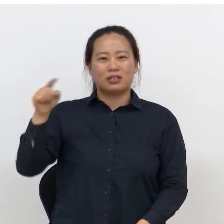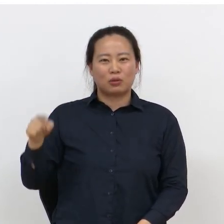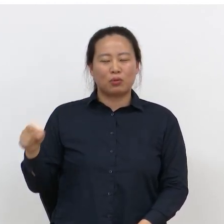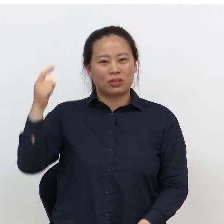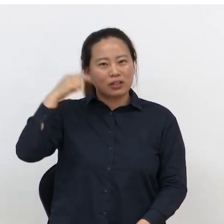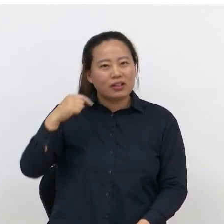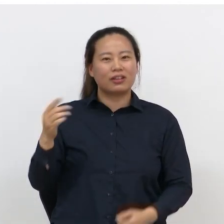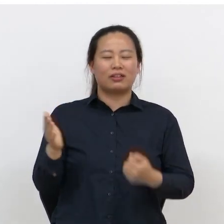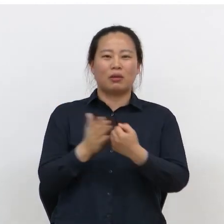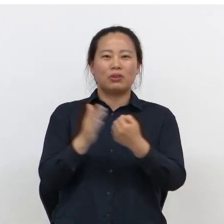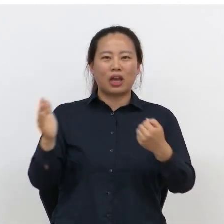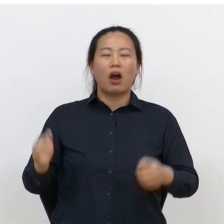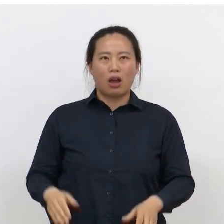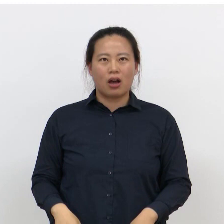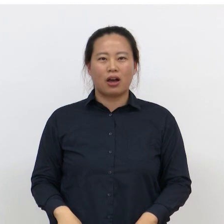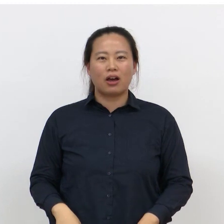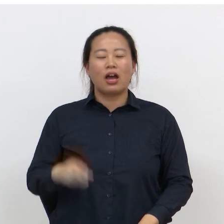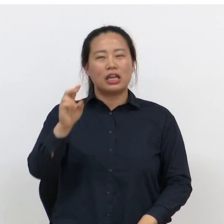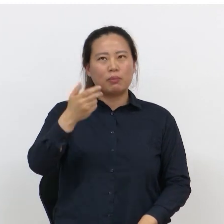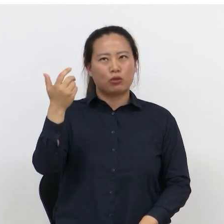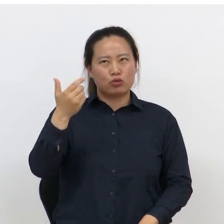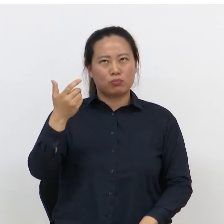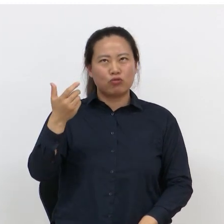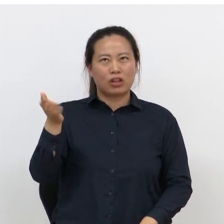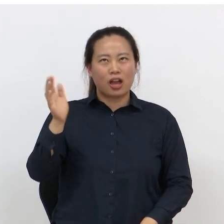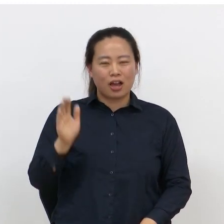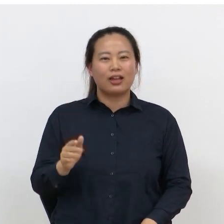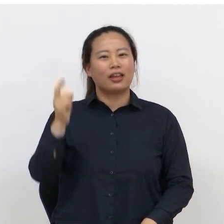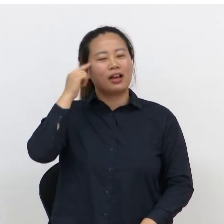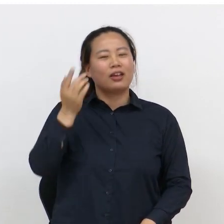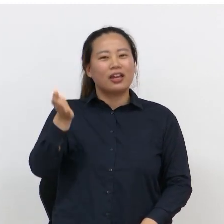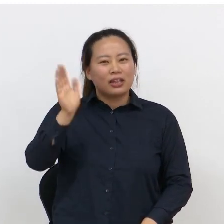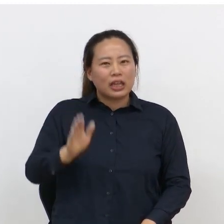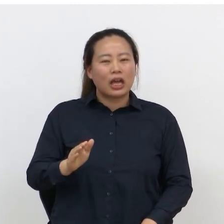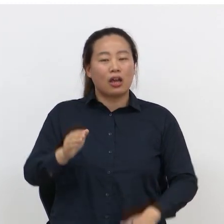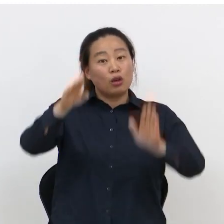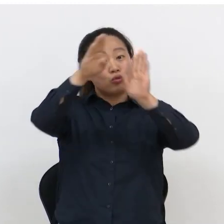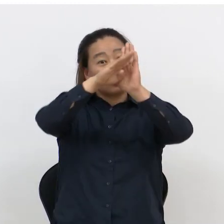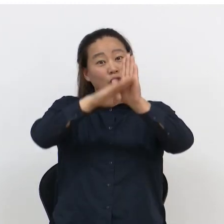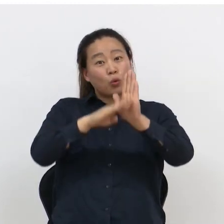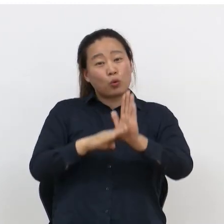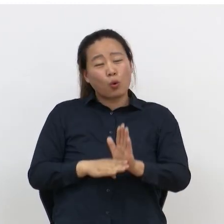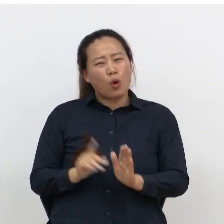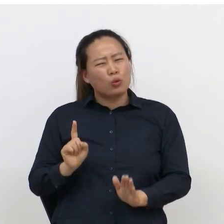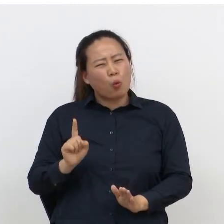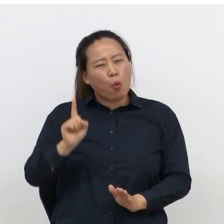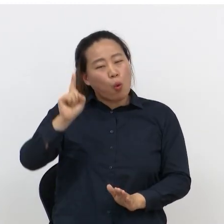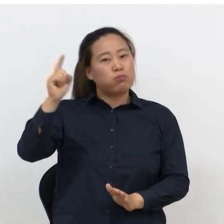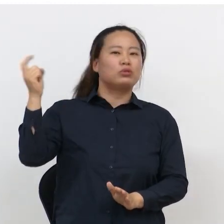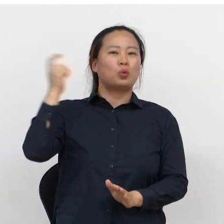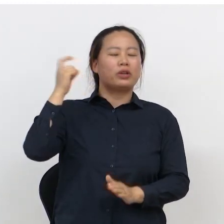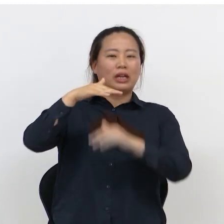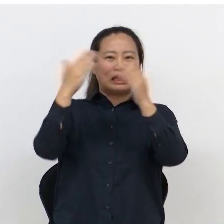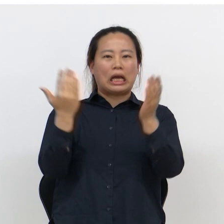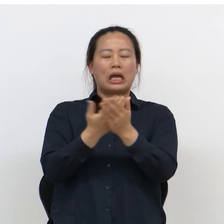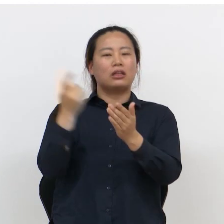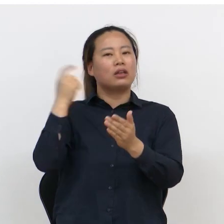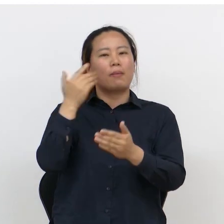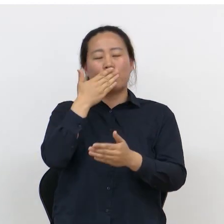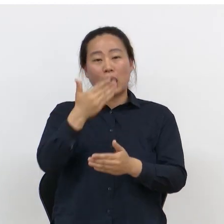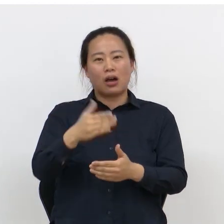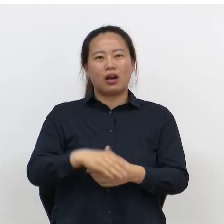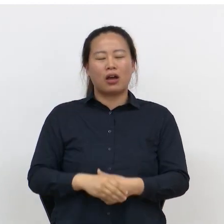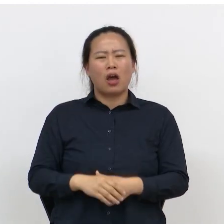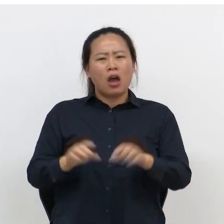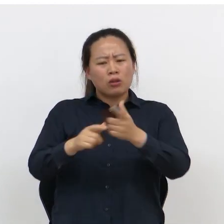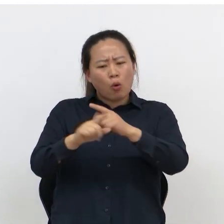뇌에서는 260Hz다 하고 기억을 하지만 실상은 이 순차적으로 이렇게 높은 소리를 다 들은 겁니다. 이렇게 여러